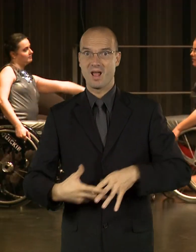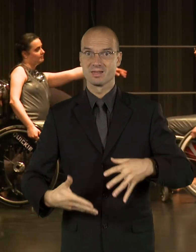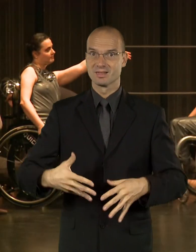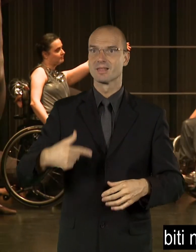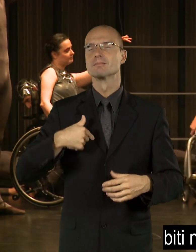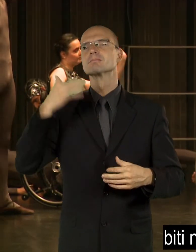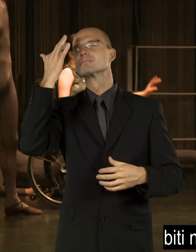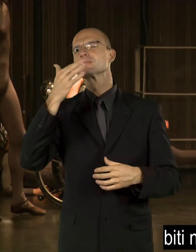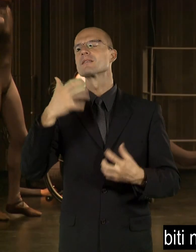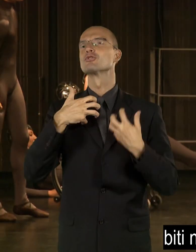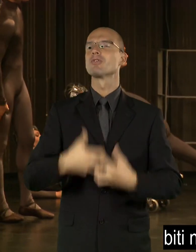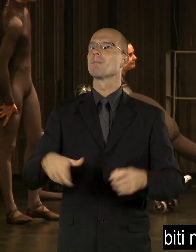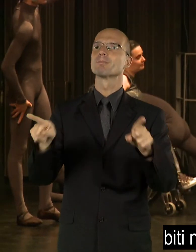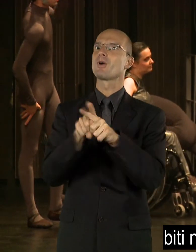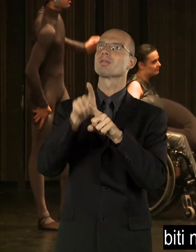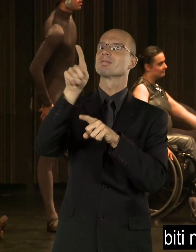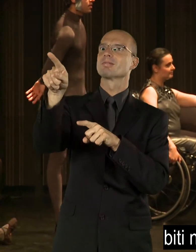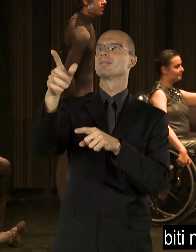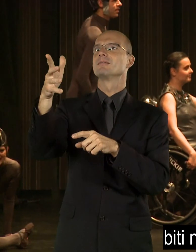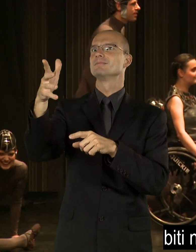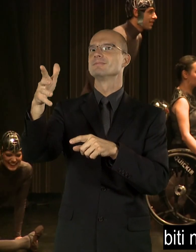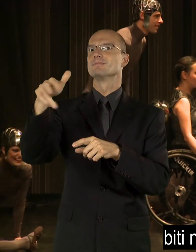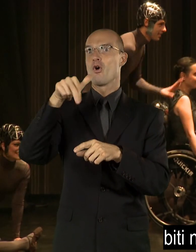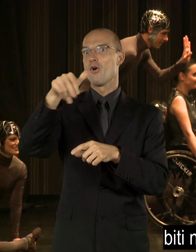sanje biti nekaj podobnega.